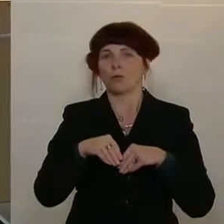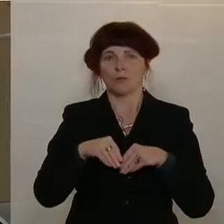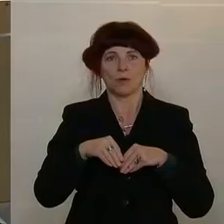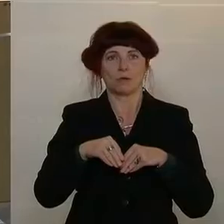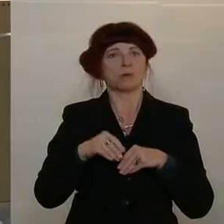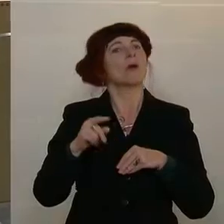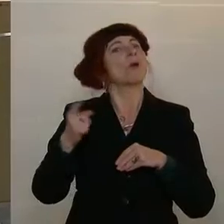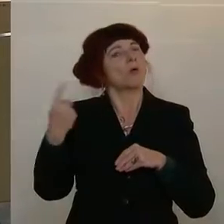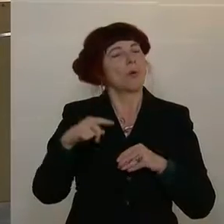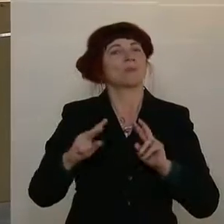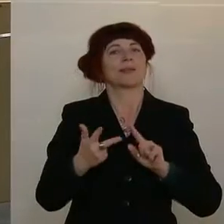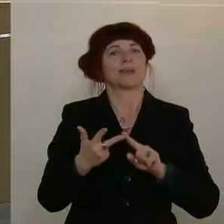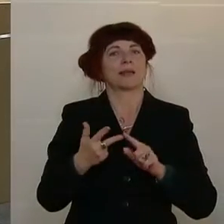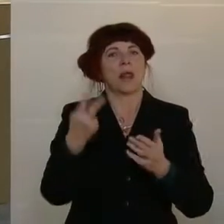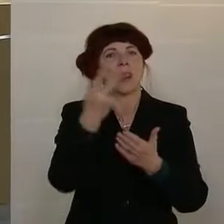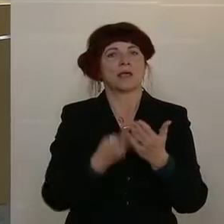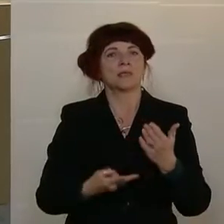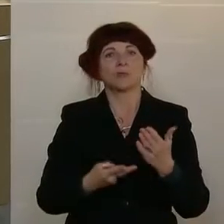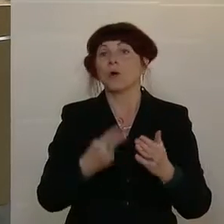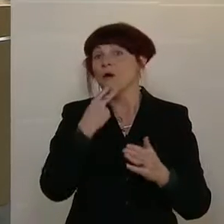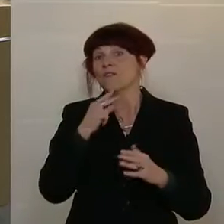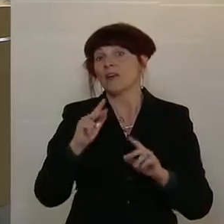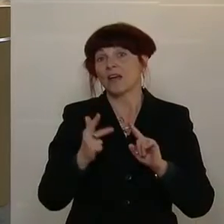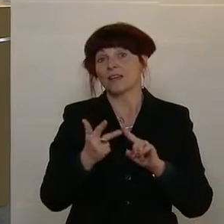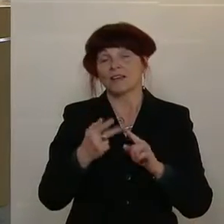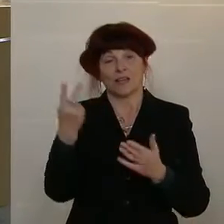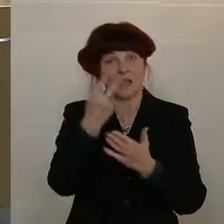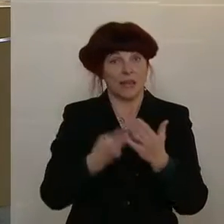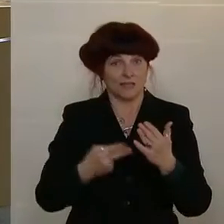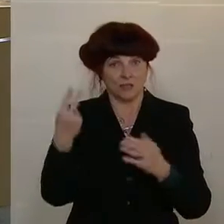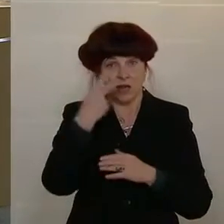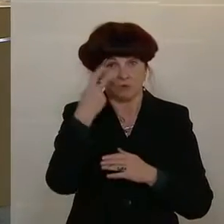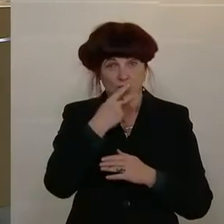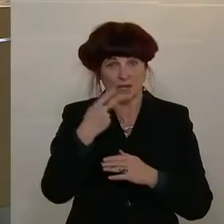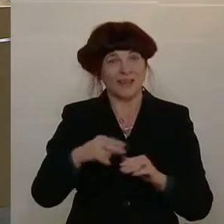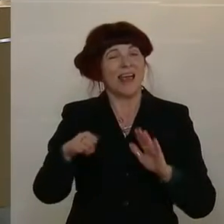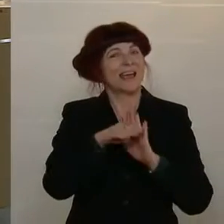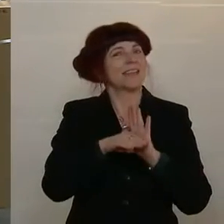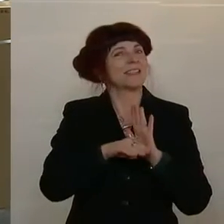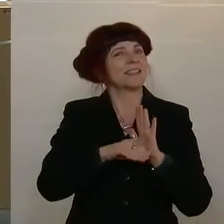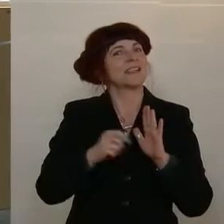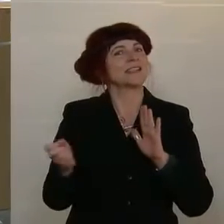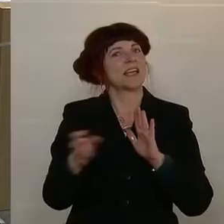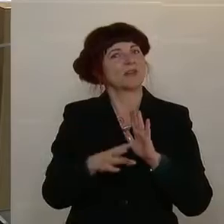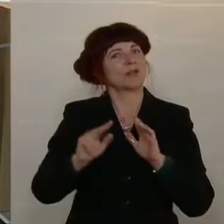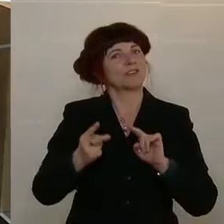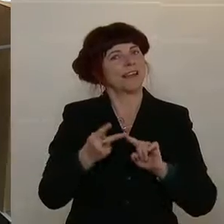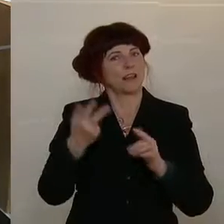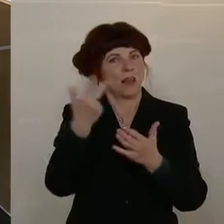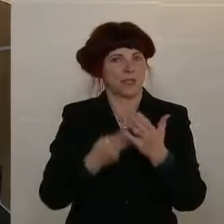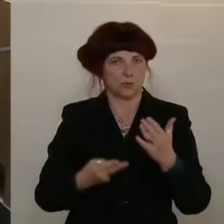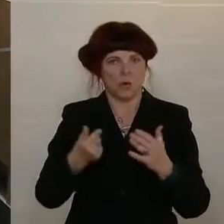angenommen. Das war die Abstimmung zum Teilverbot von Glyphosat. Der Gesetzentwurf ist in dritter Lesung einstimmig